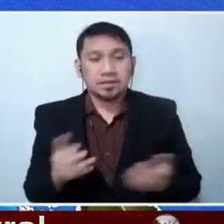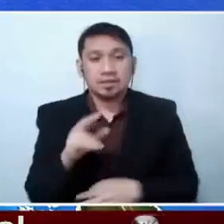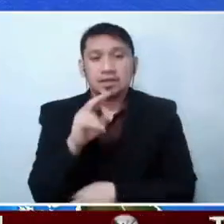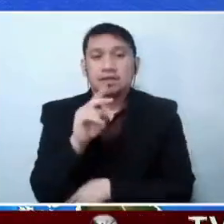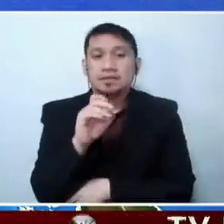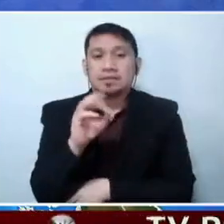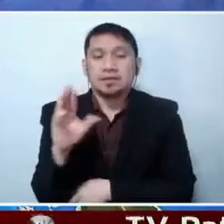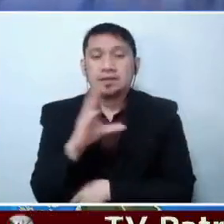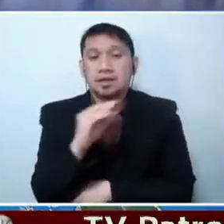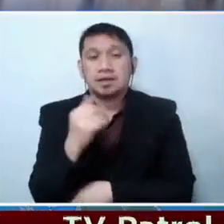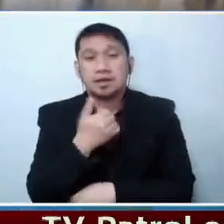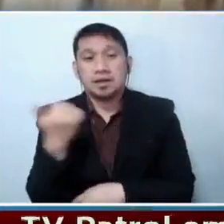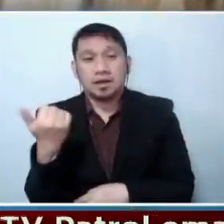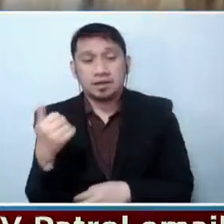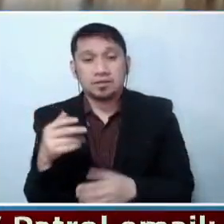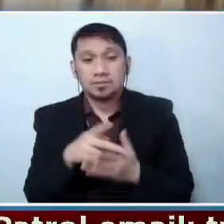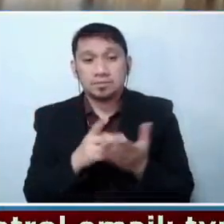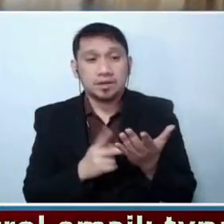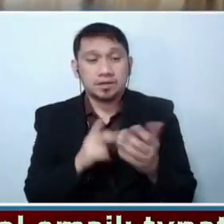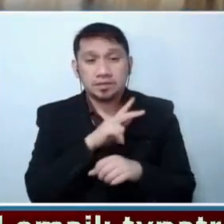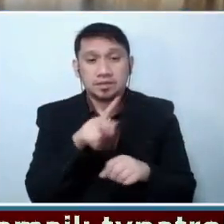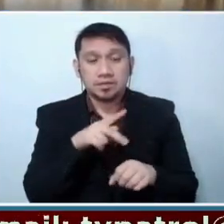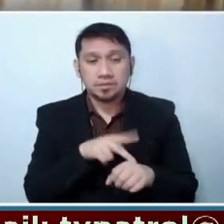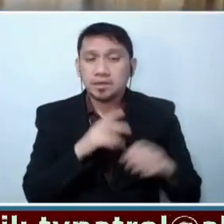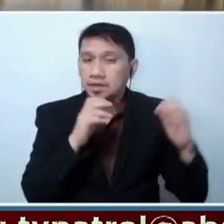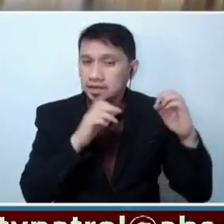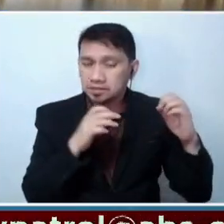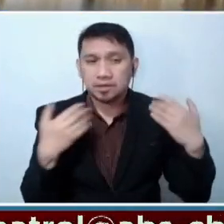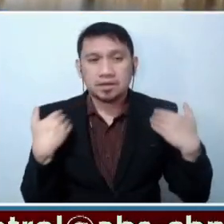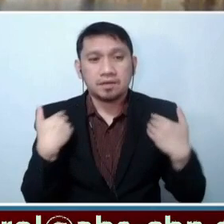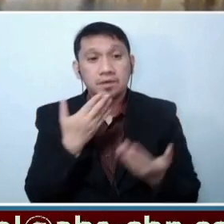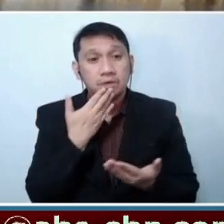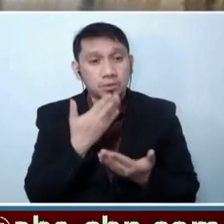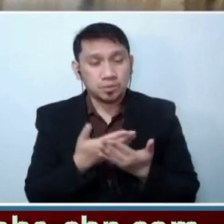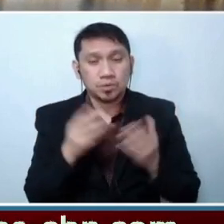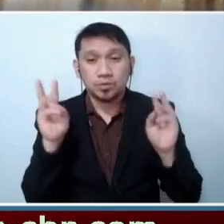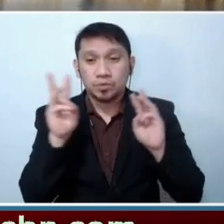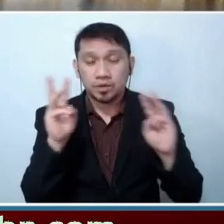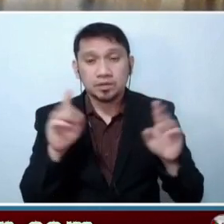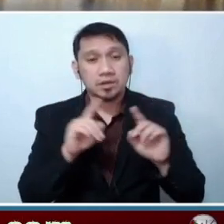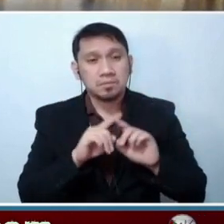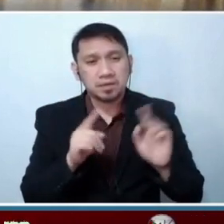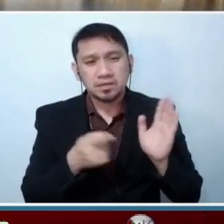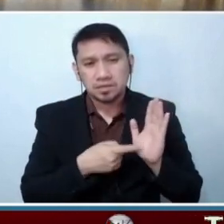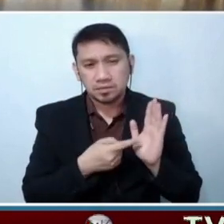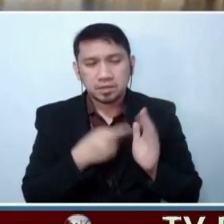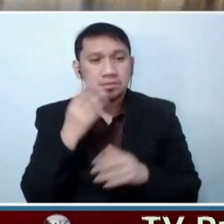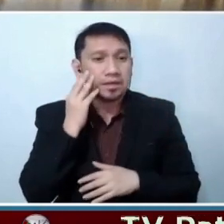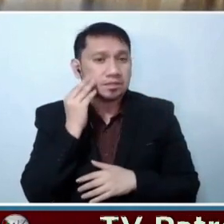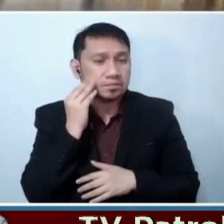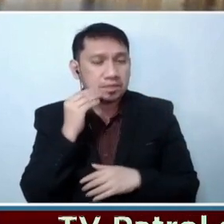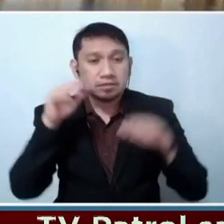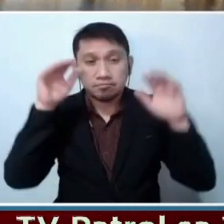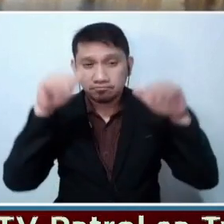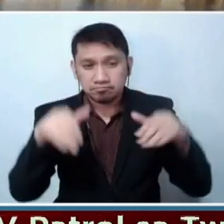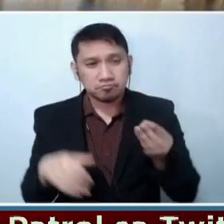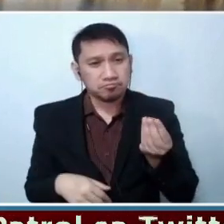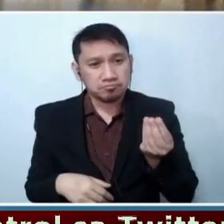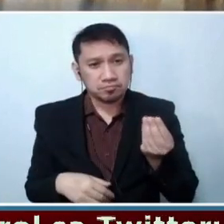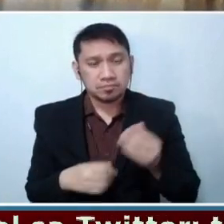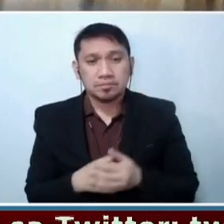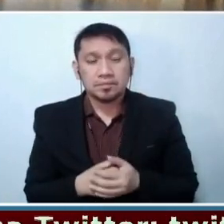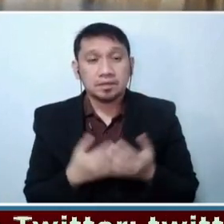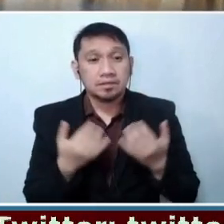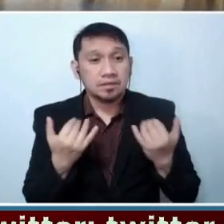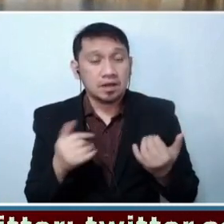at nalalabing bahagi ng bansa ay asahan ang magandang panahon maliban lamang sa mahina at isolated rain showers. Wala